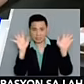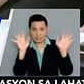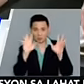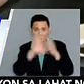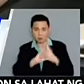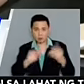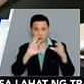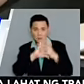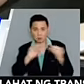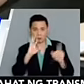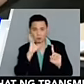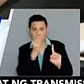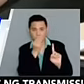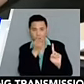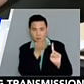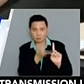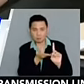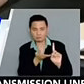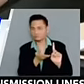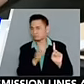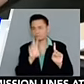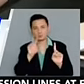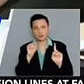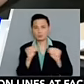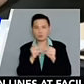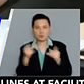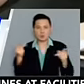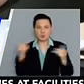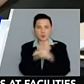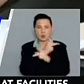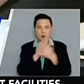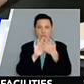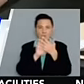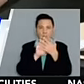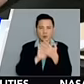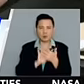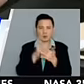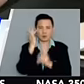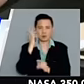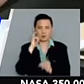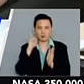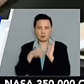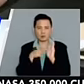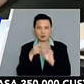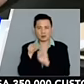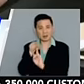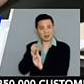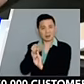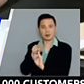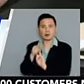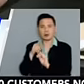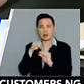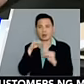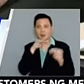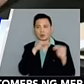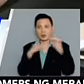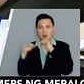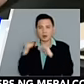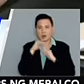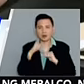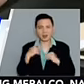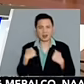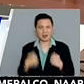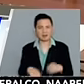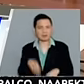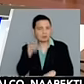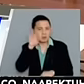mas lalo lang lumabo ang daming kasinungalingan niya. Sabi niya, anak siya ng kasambahay na pangalan ay